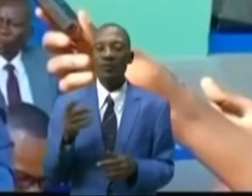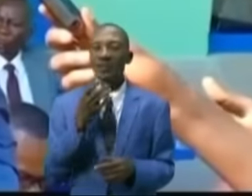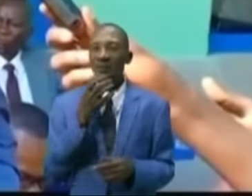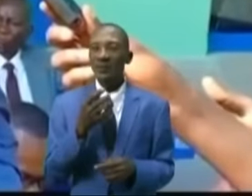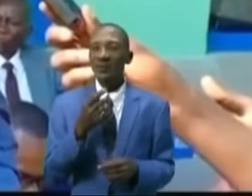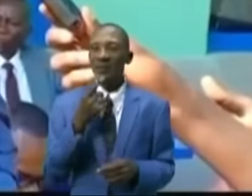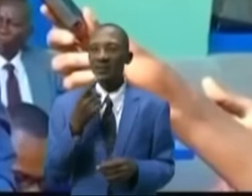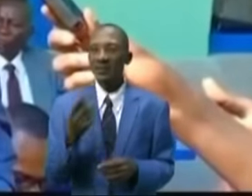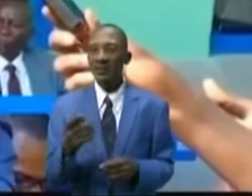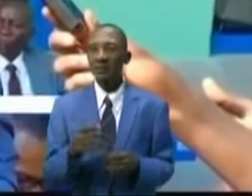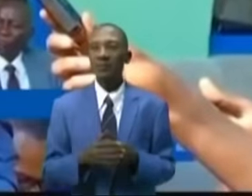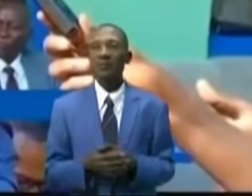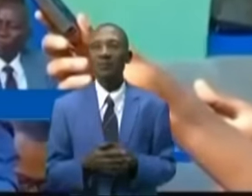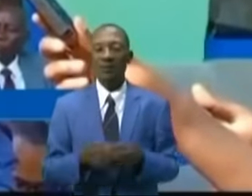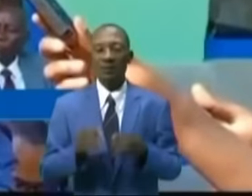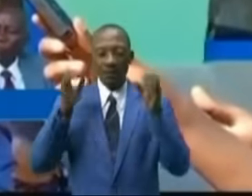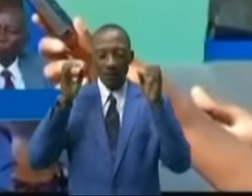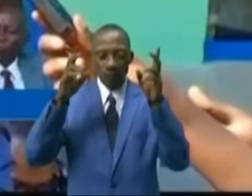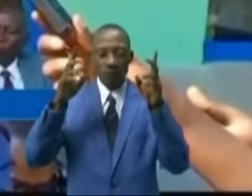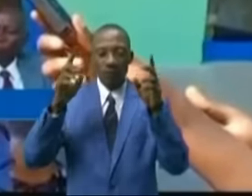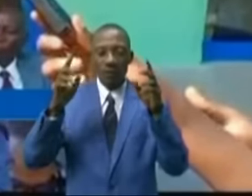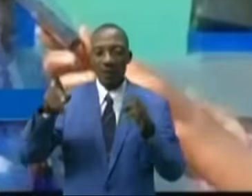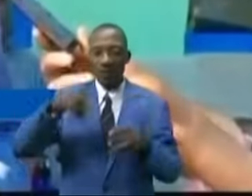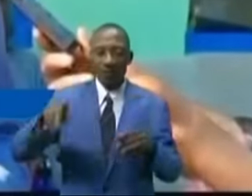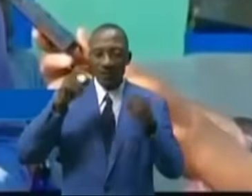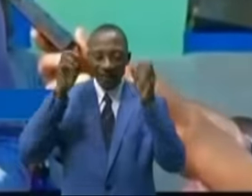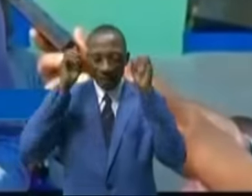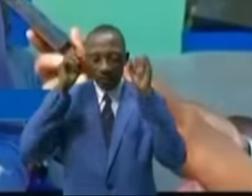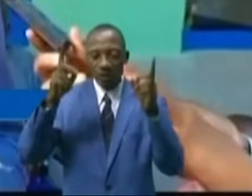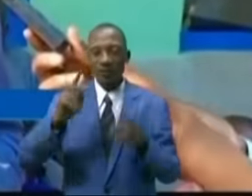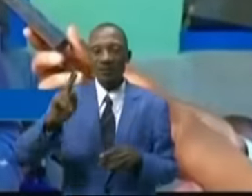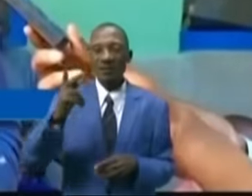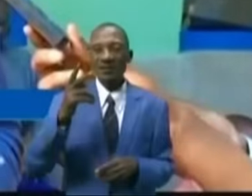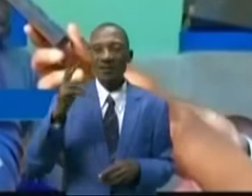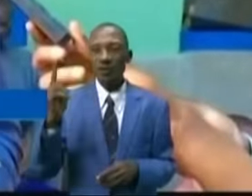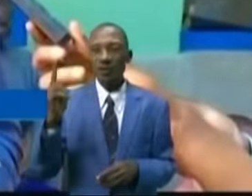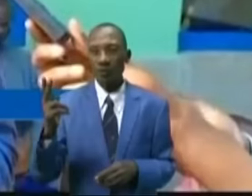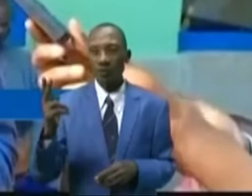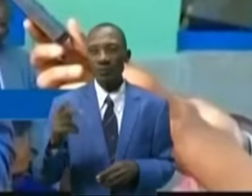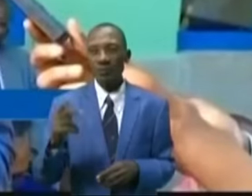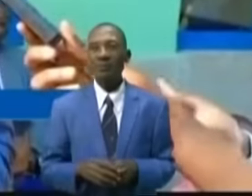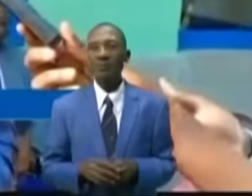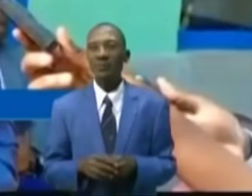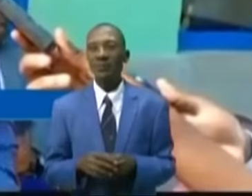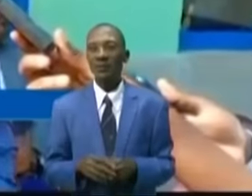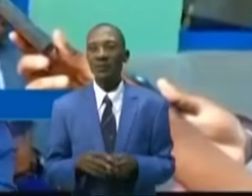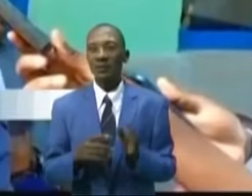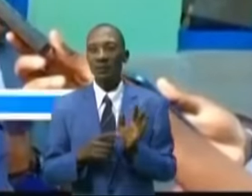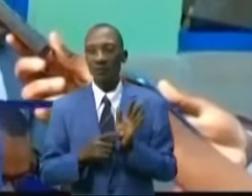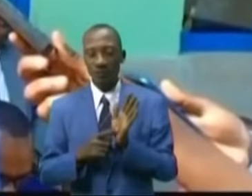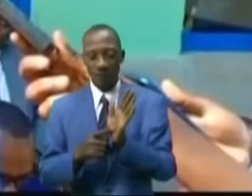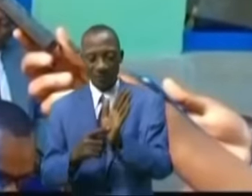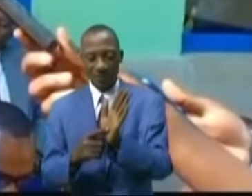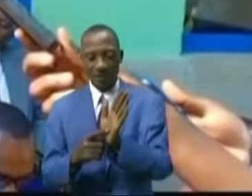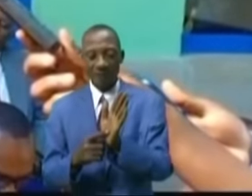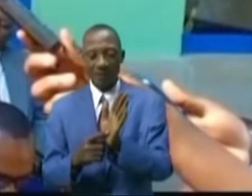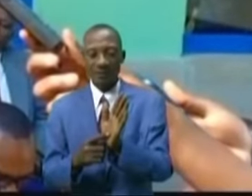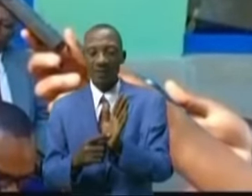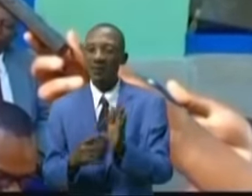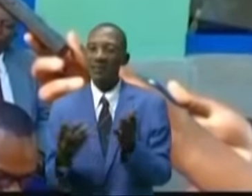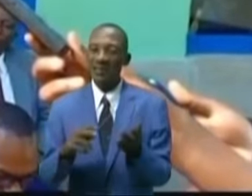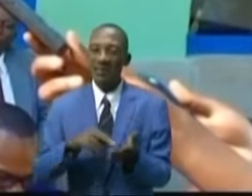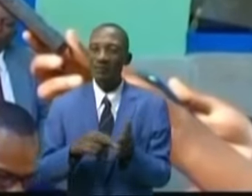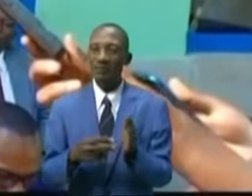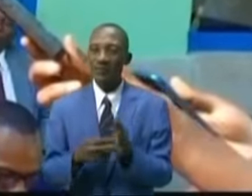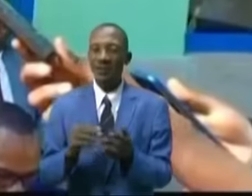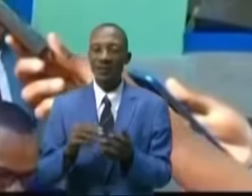La province éducationnelle Kassai 2 va présenter à cette série de l'examen d'État,